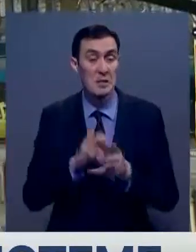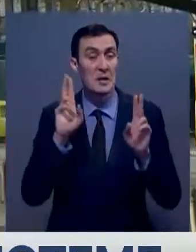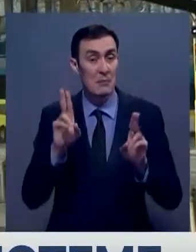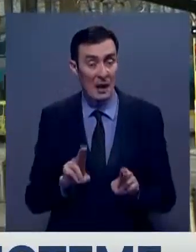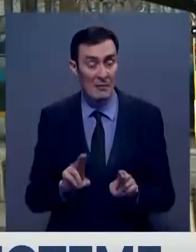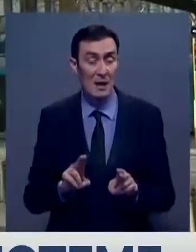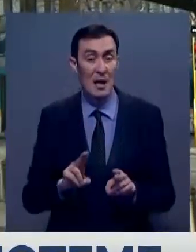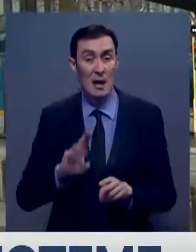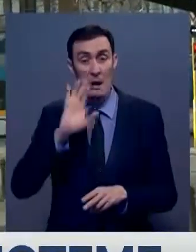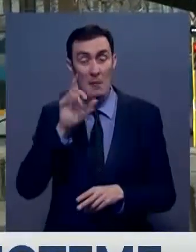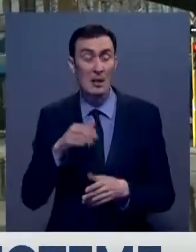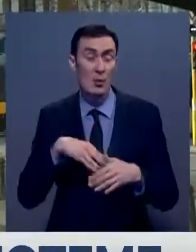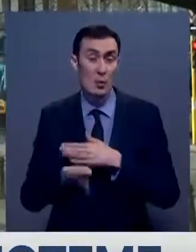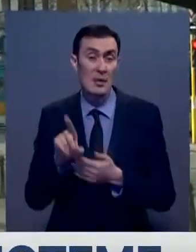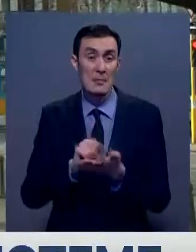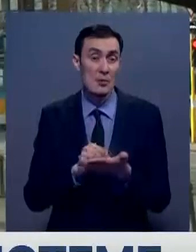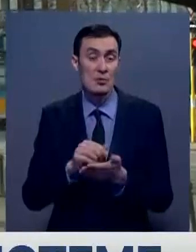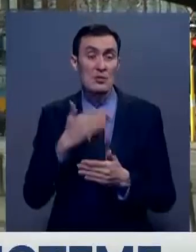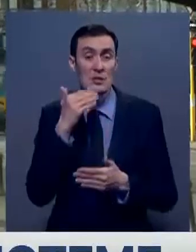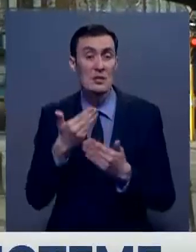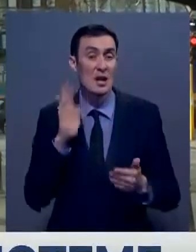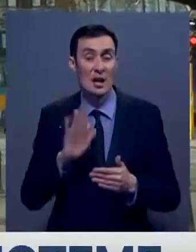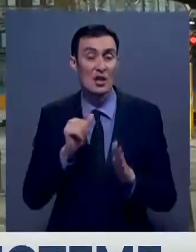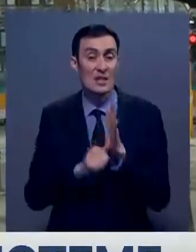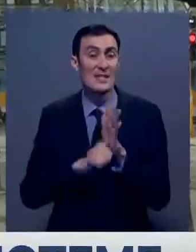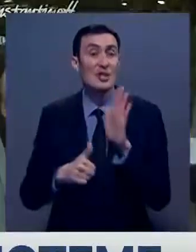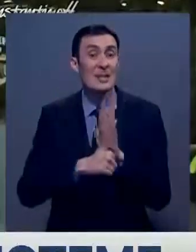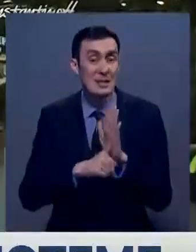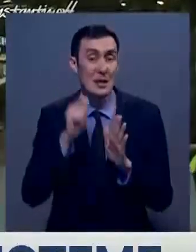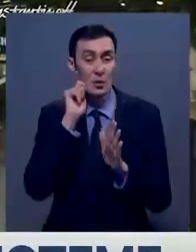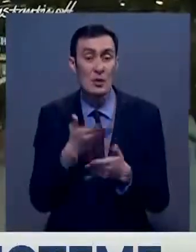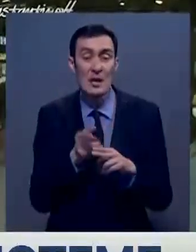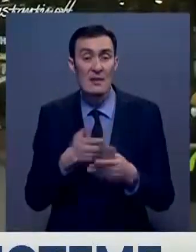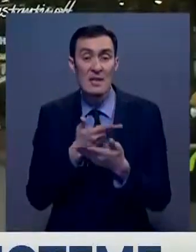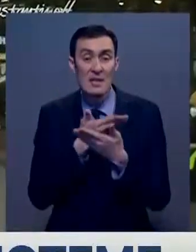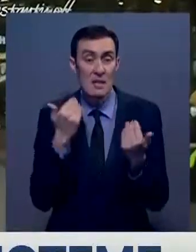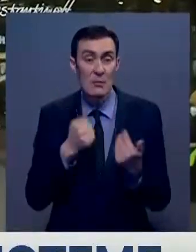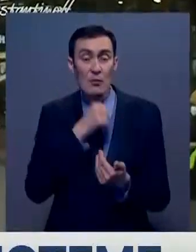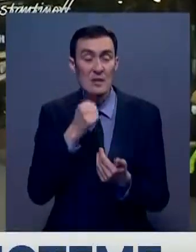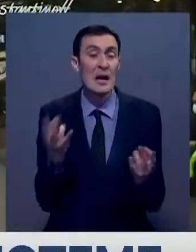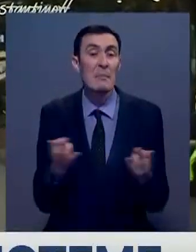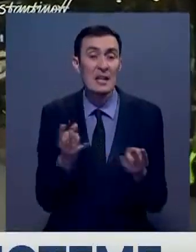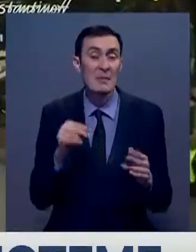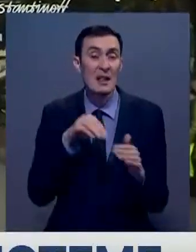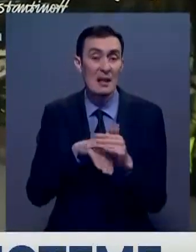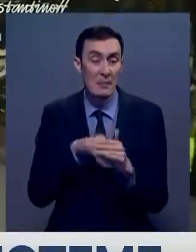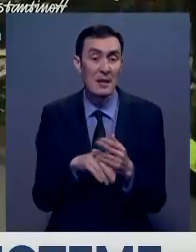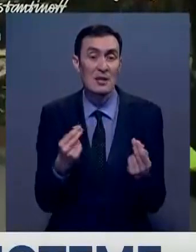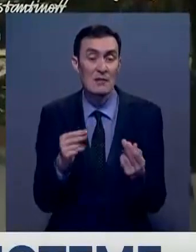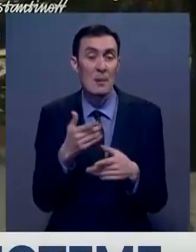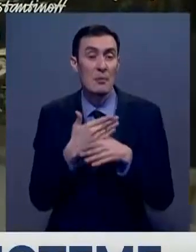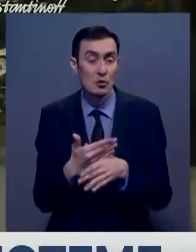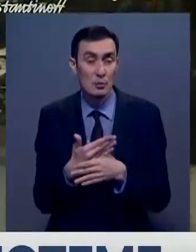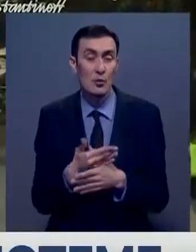правила, в среднем болгары уходят на пенсию не раньше 66 лет, так как не имеют до этого возраста необходимого для выплат денежного